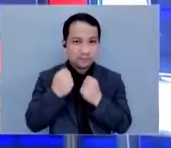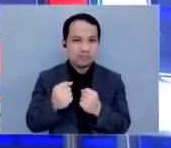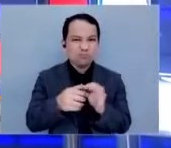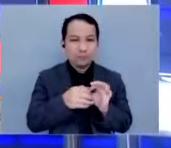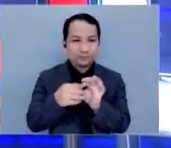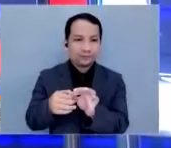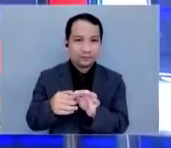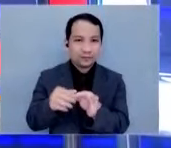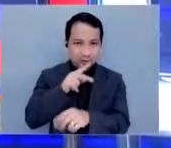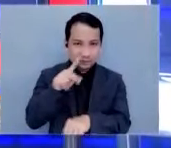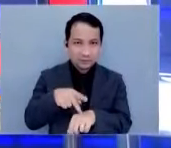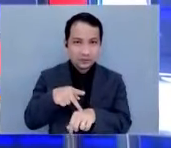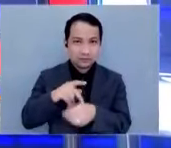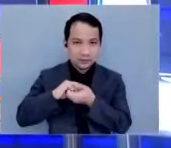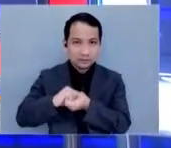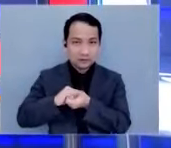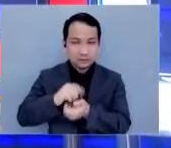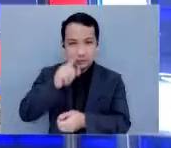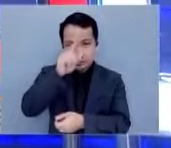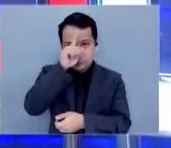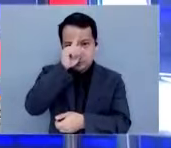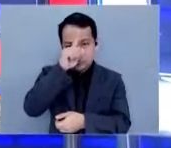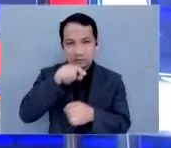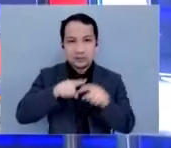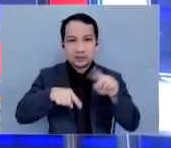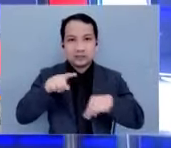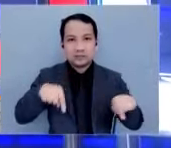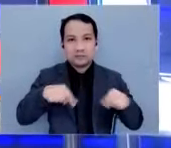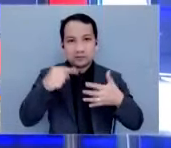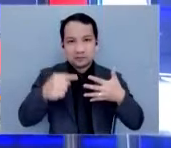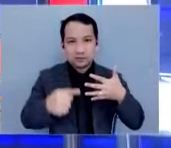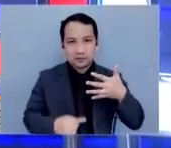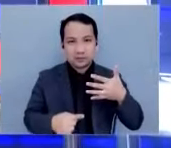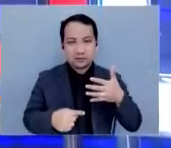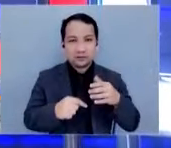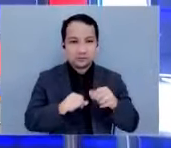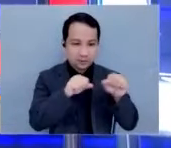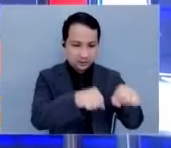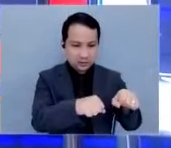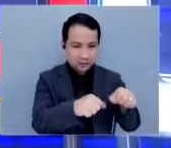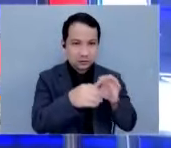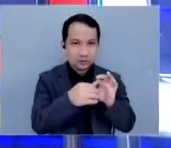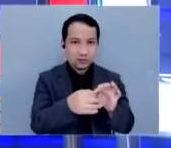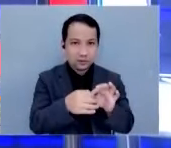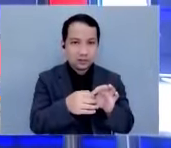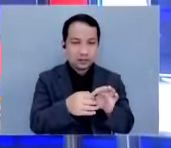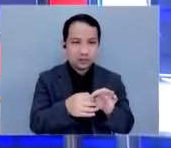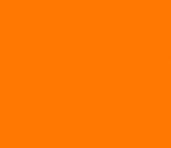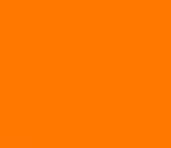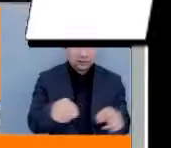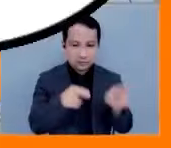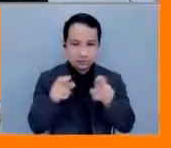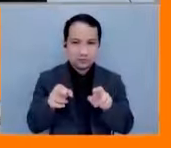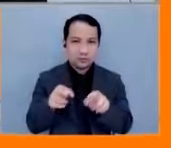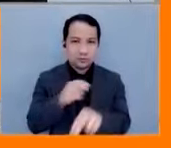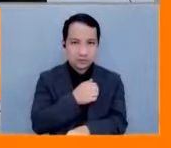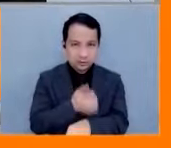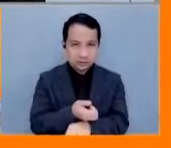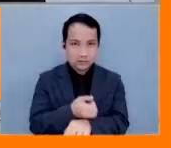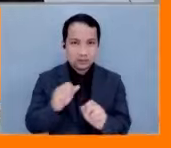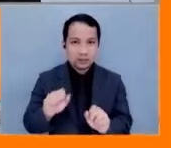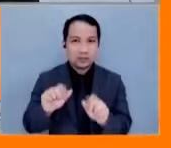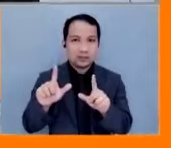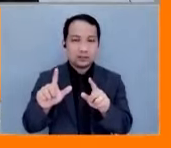Pilipinas at Germany sa iba't ibang larangan, kabilang dyan ang maritime cooperation at renewable energy. At live mula sa